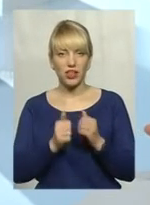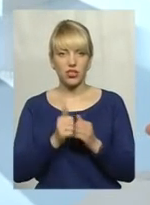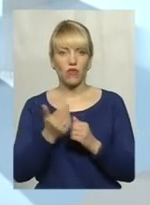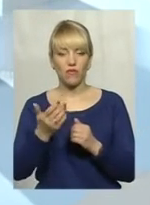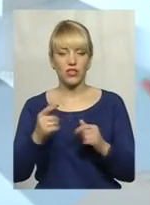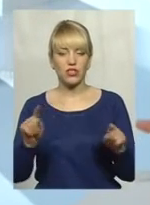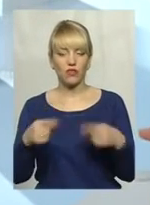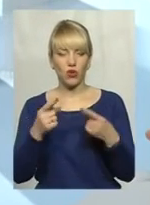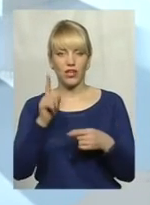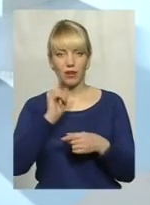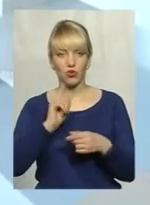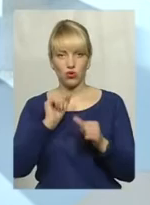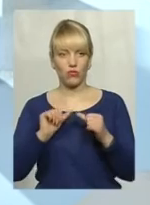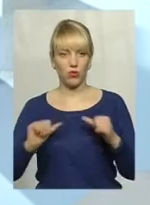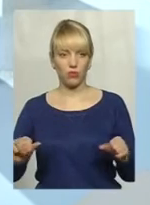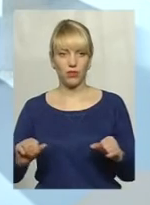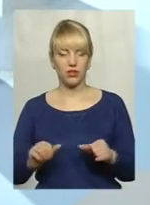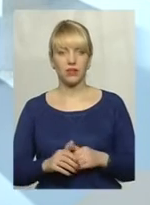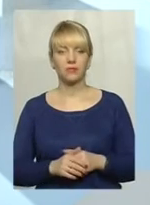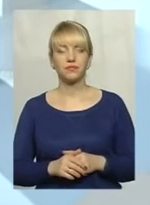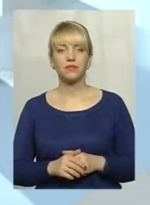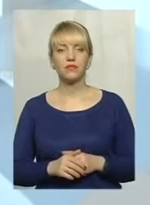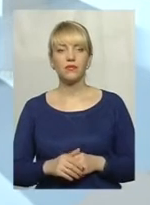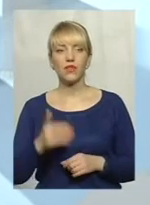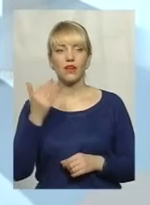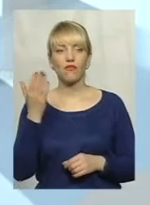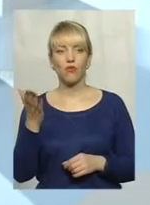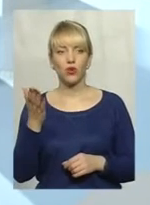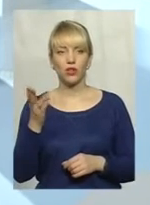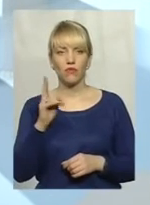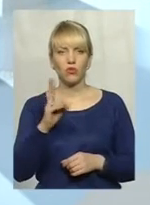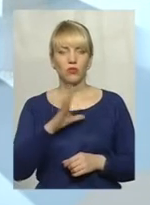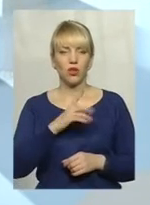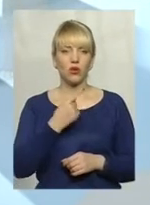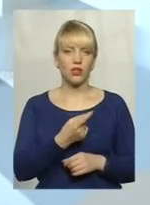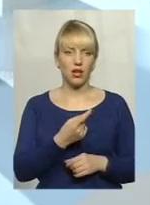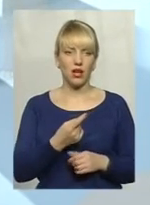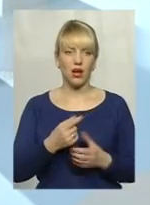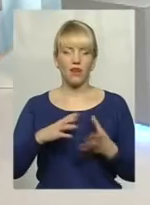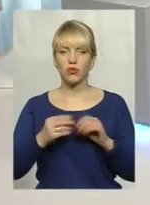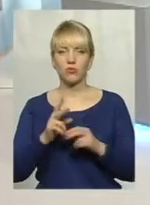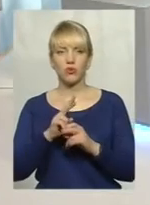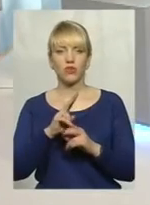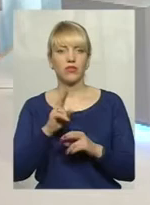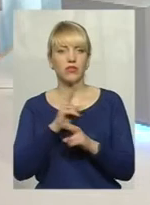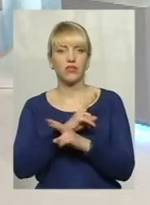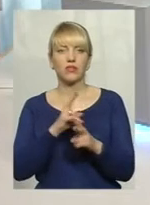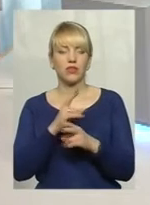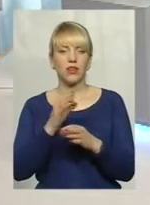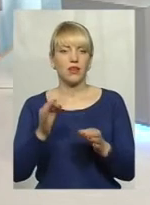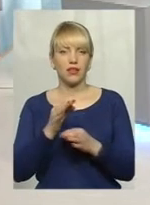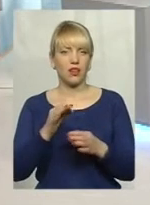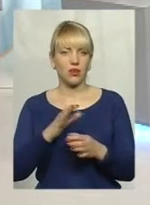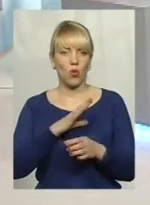явище насправді, ну, якщо брати практичну сторону. І вони в когось була одна, а загалом тих взагалі не було тимчасових комісій. І при чому